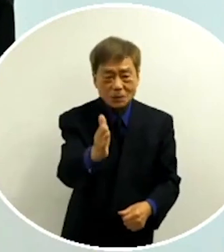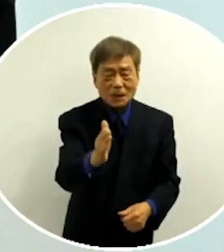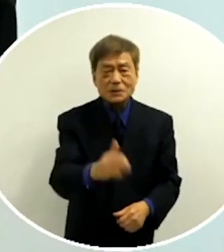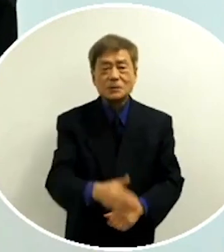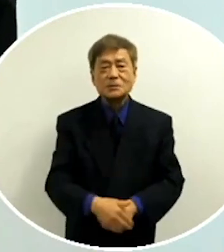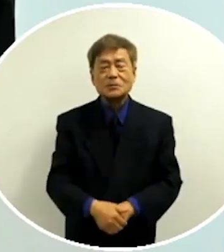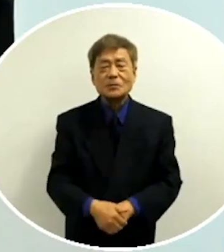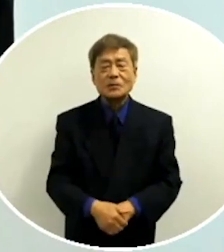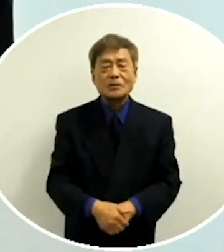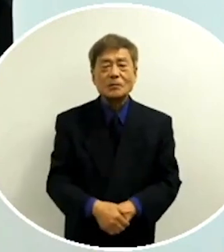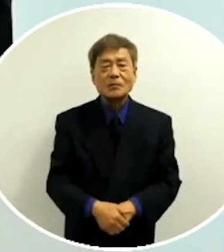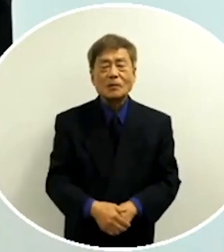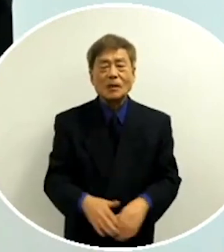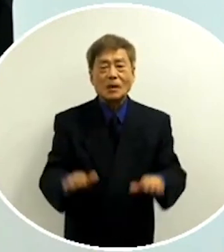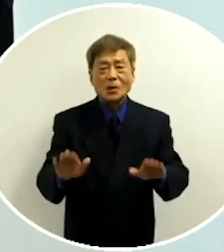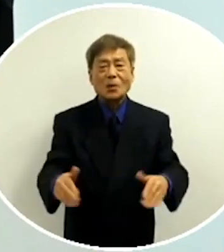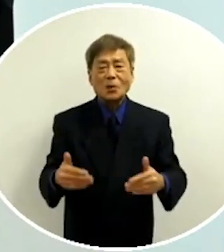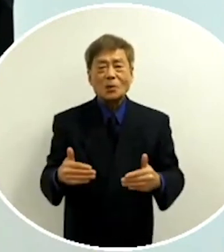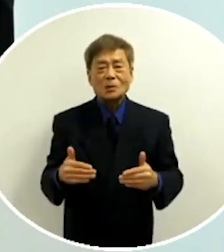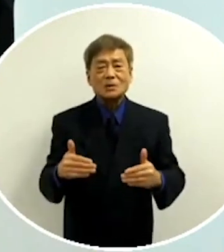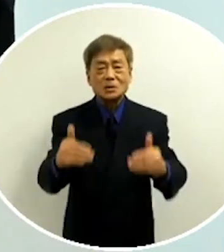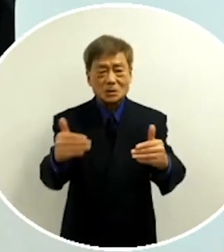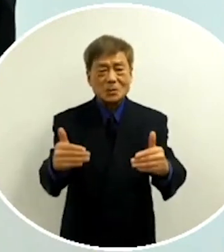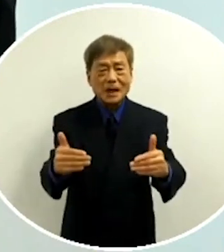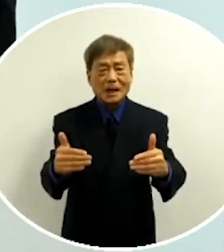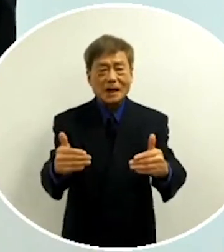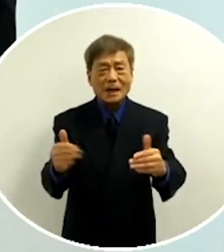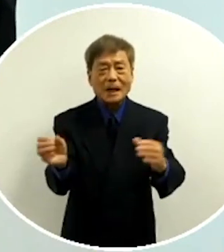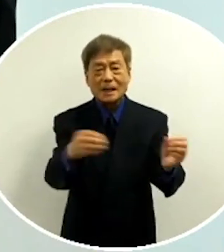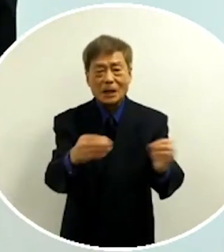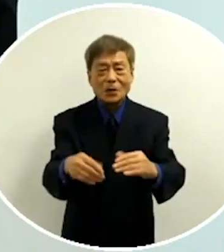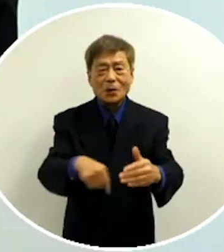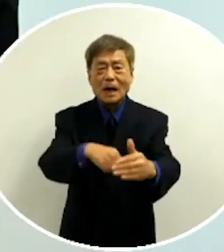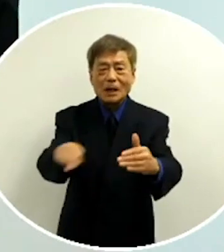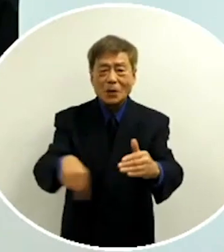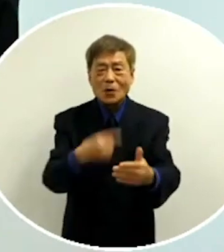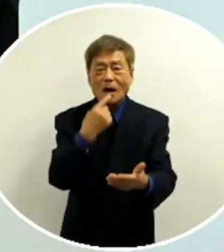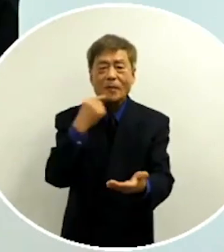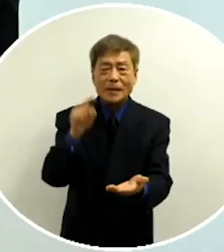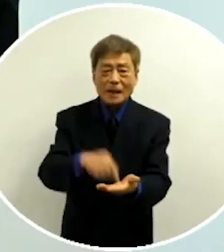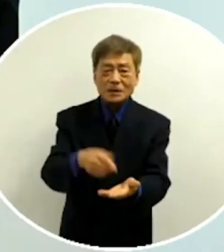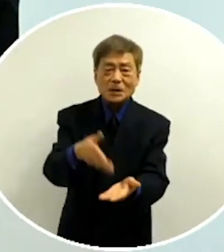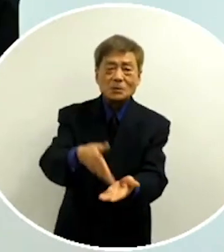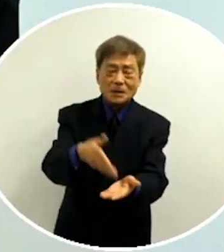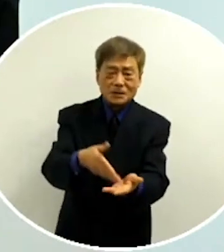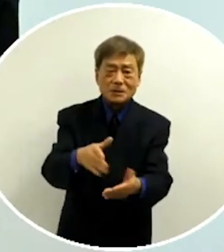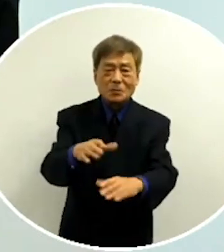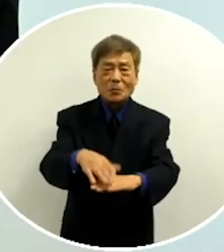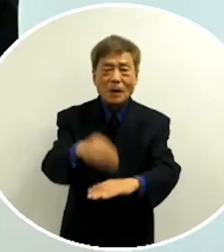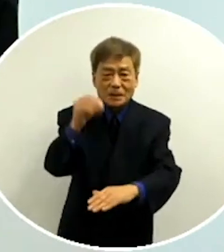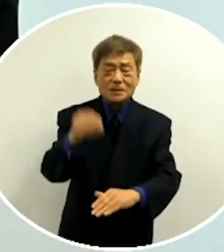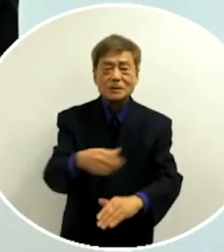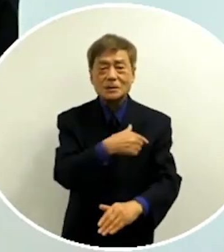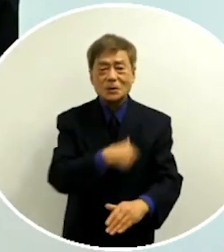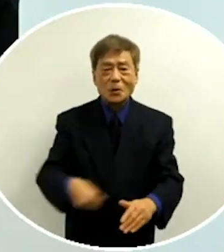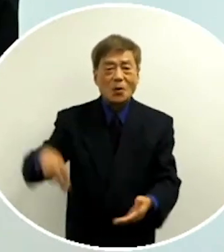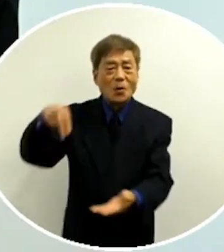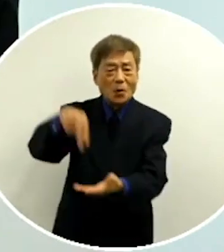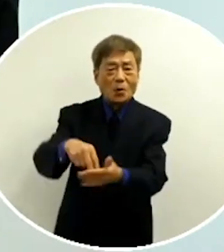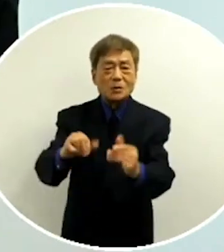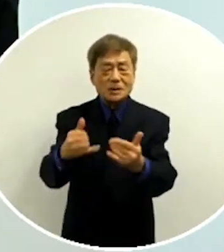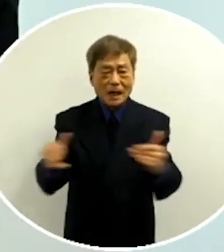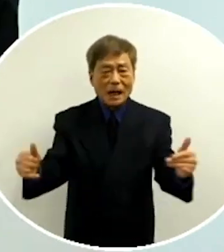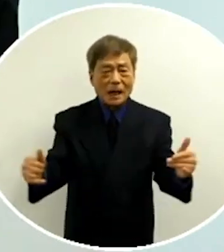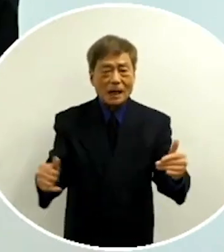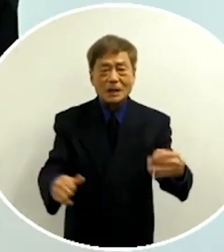加えて進行につきましても簡単にご説明いたしますまずはじめに各校5社より6